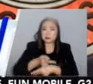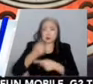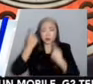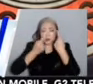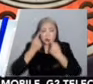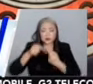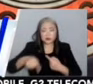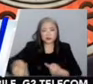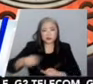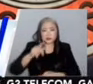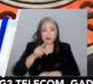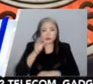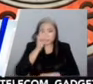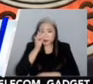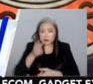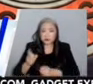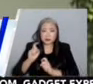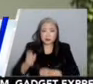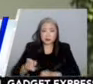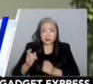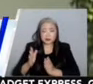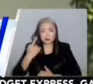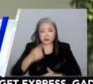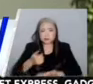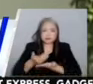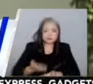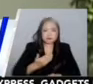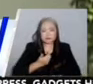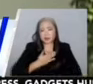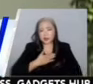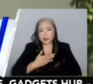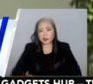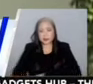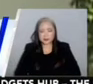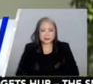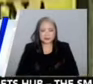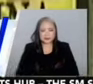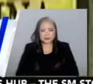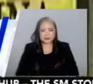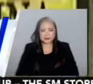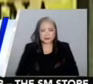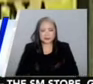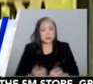Filipino fishermen and for humanitarian cause. Naidulog natin sa Chinese Embassy ang mga